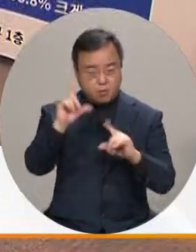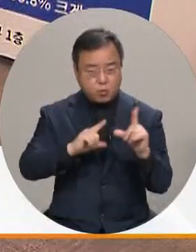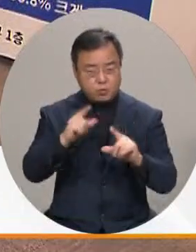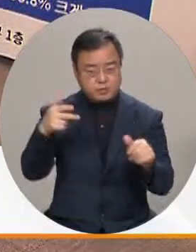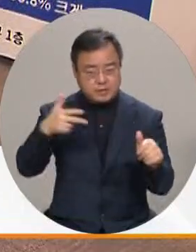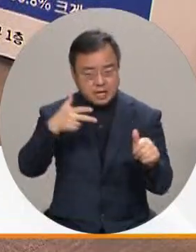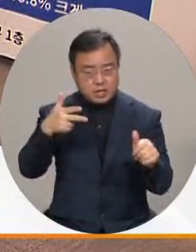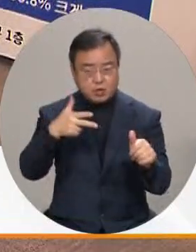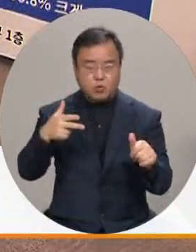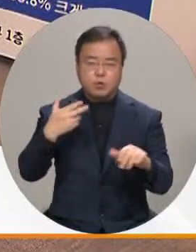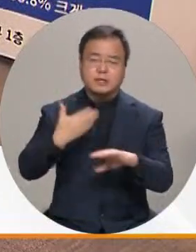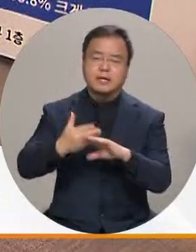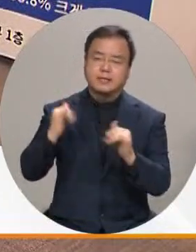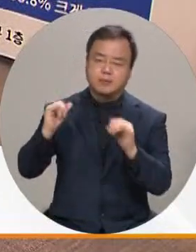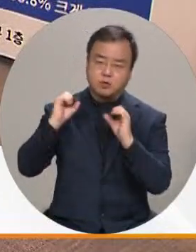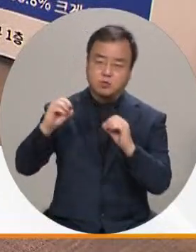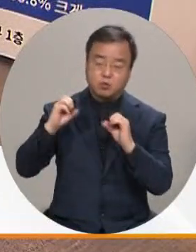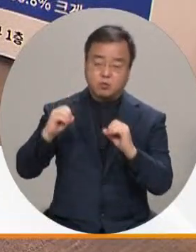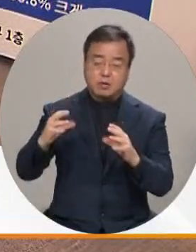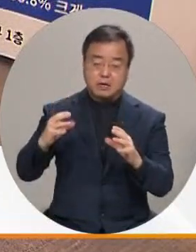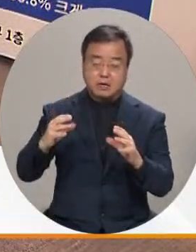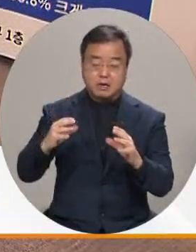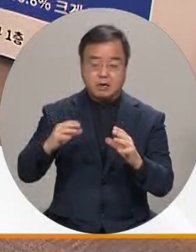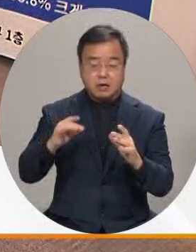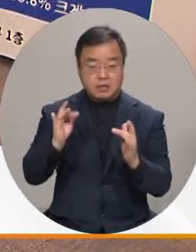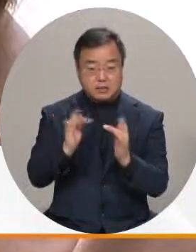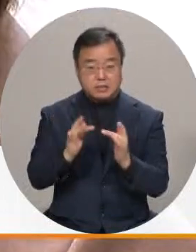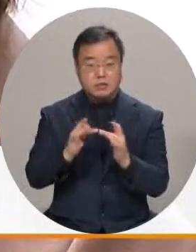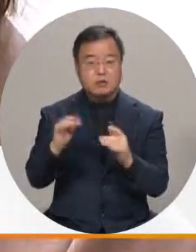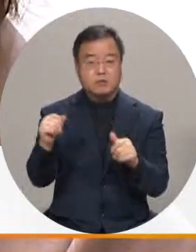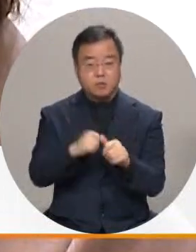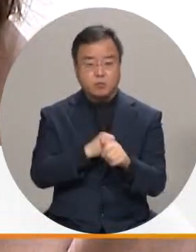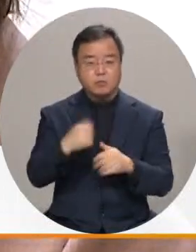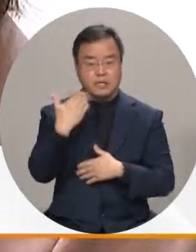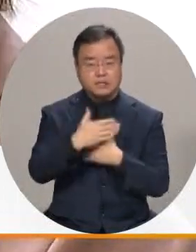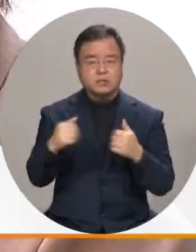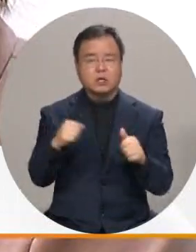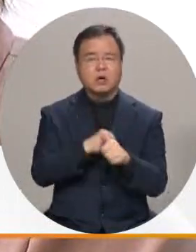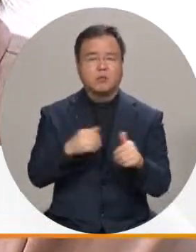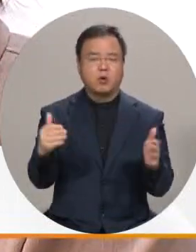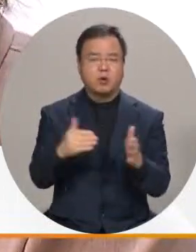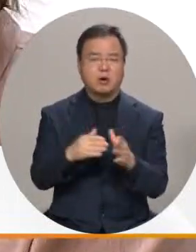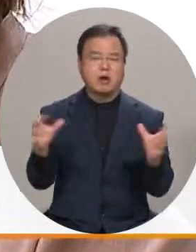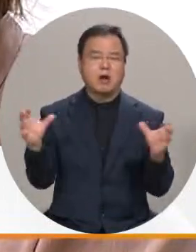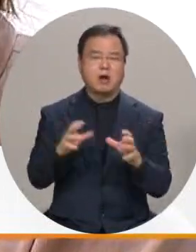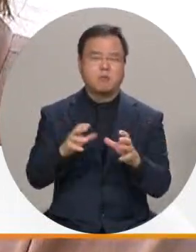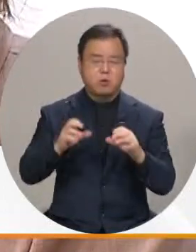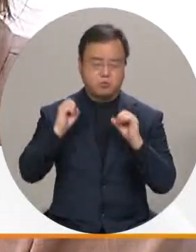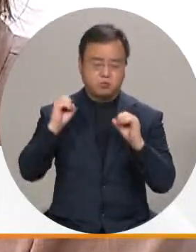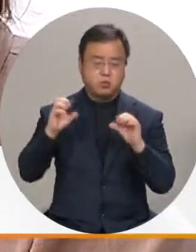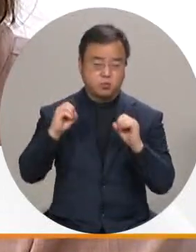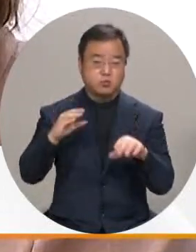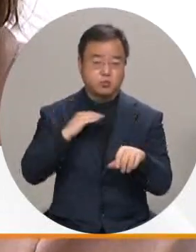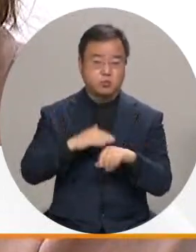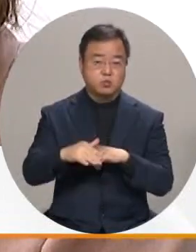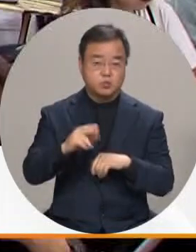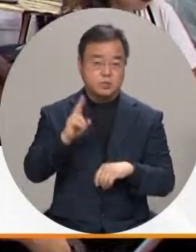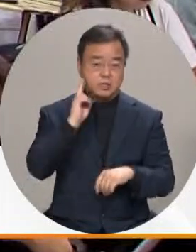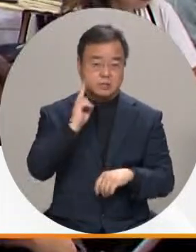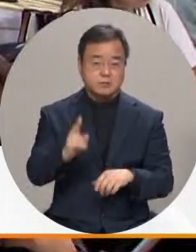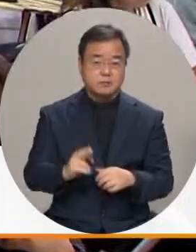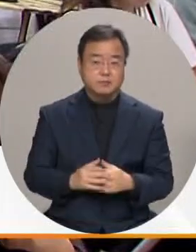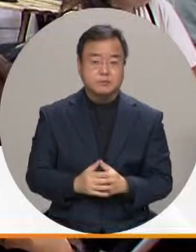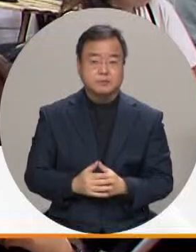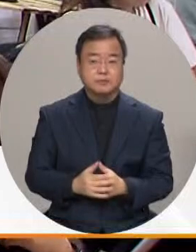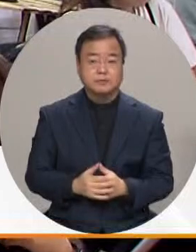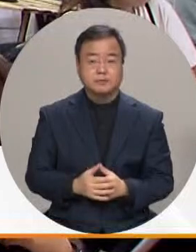유포되고, 그러면 신체폭력과 이제 사이버 폭력과 이것이 유포되는 것까지 함께 일어나는 거거든요. 이런 게더 이제 심각하다고 더